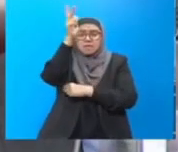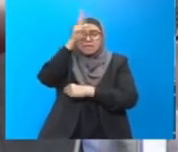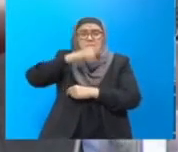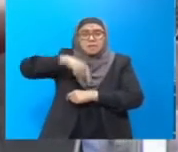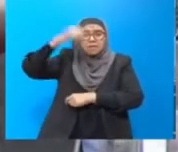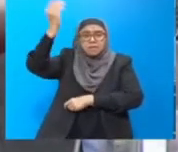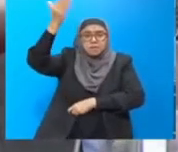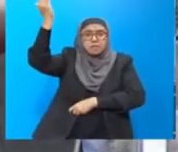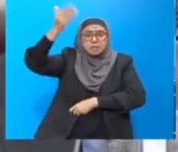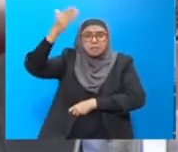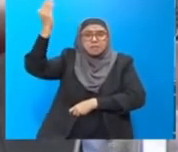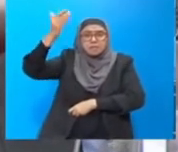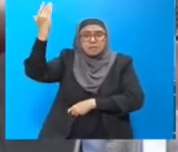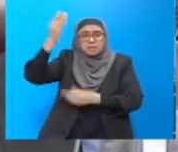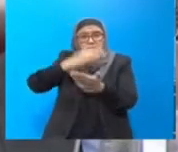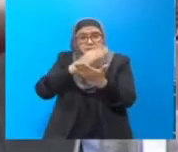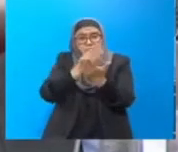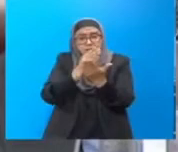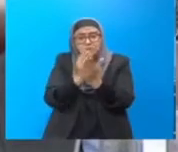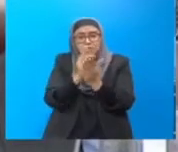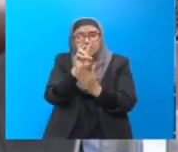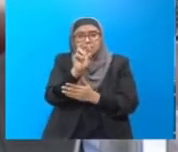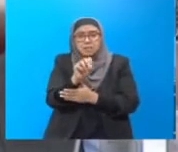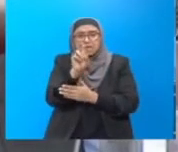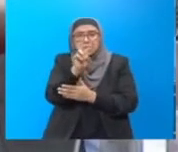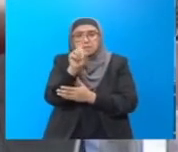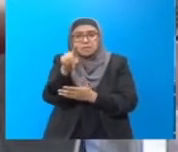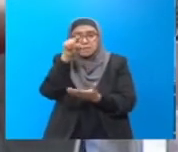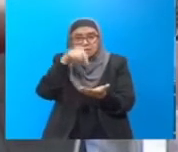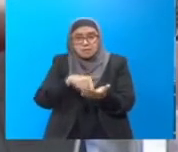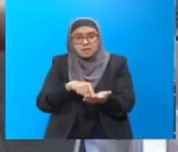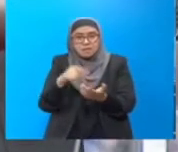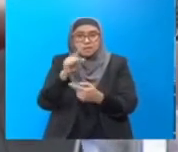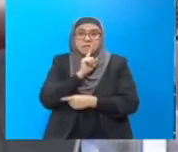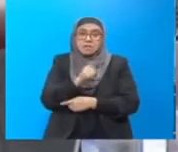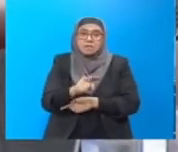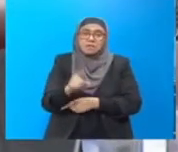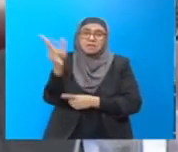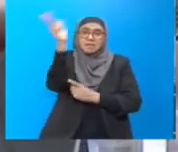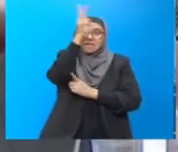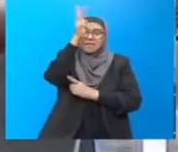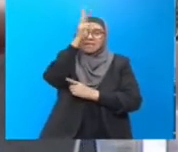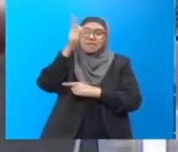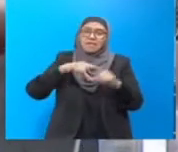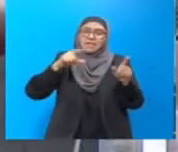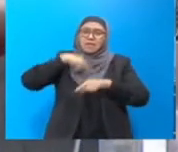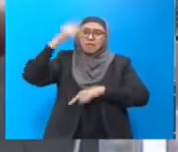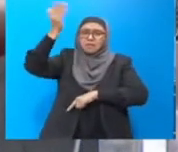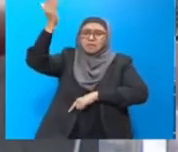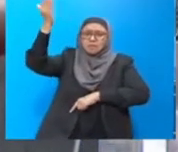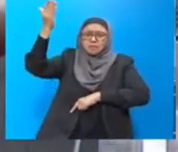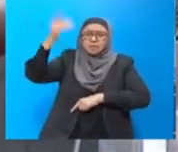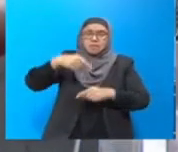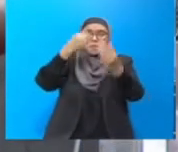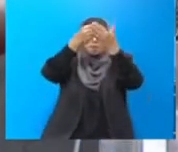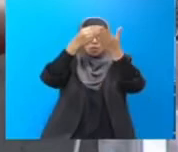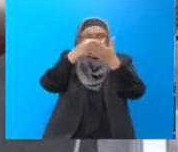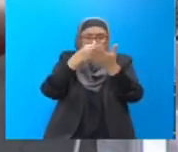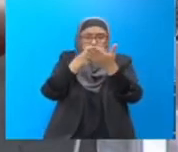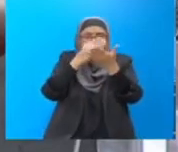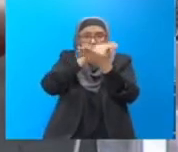membentangkan budget 2021 ini walaupun kerajaan membentangkan bajak yang terbesar dalam sejarah